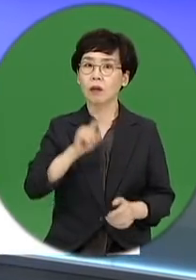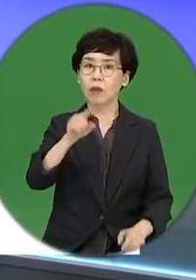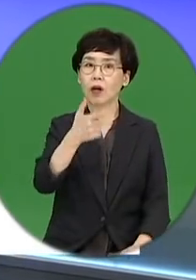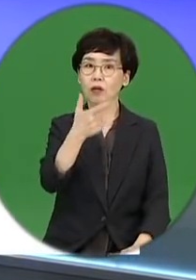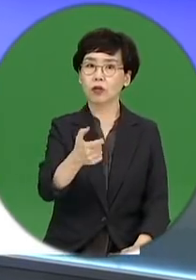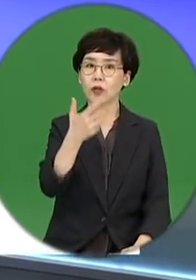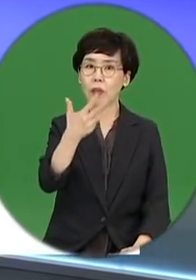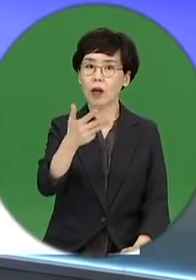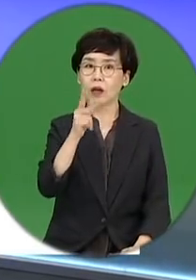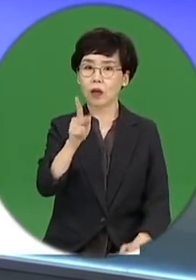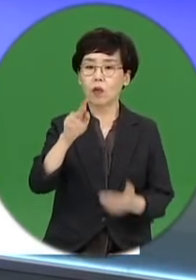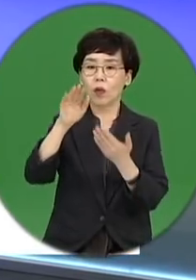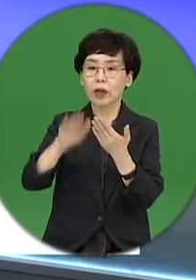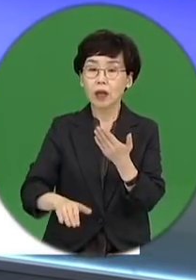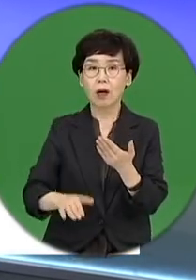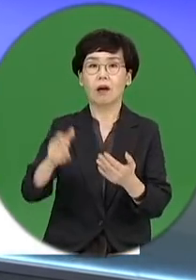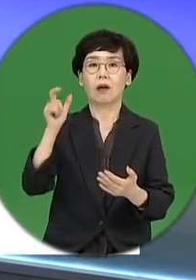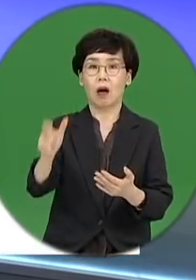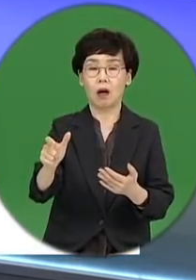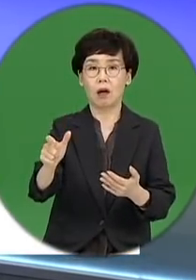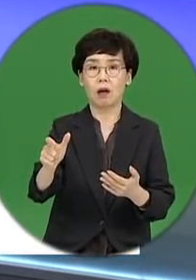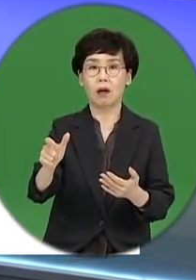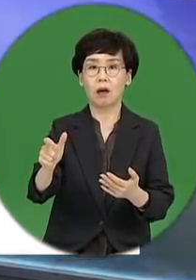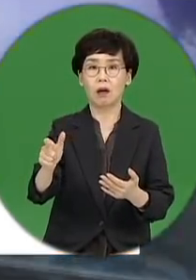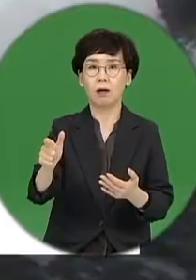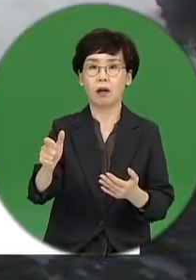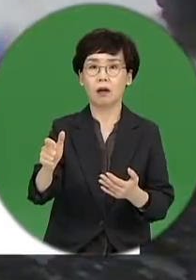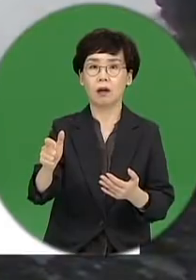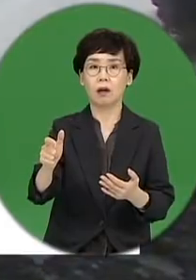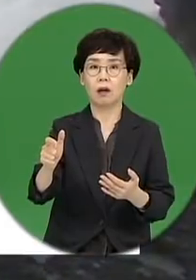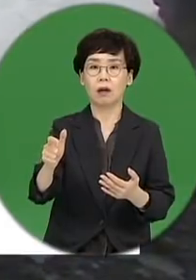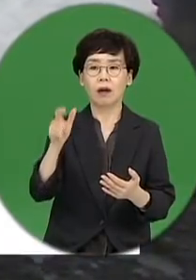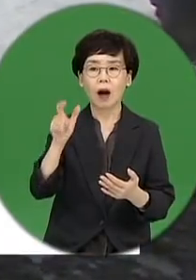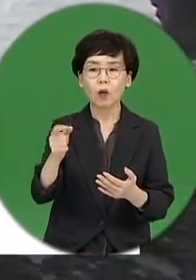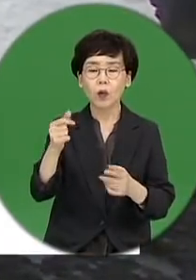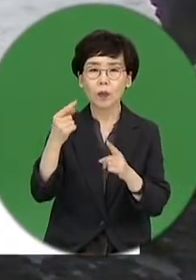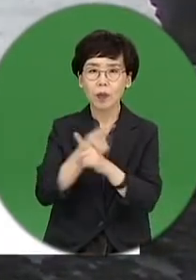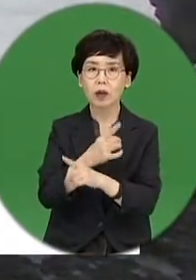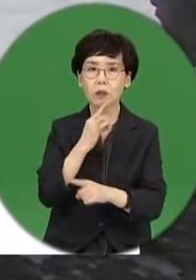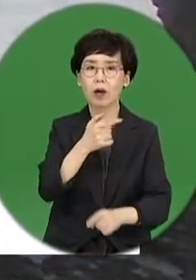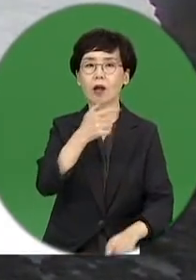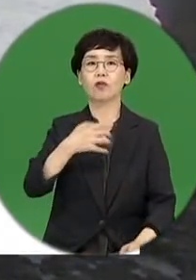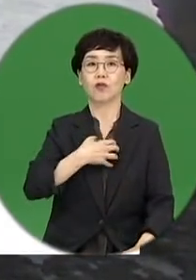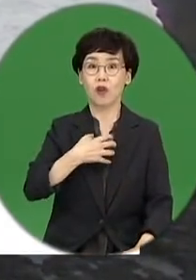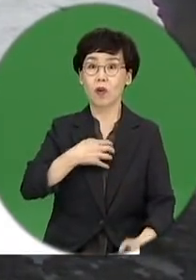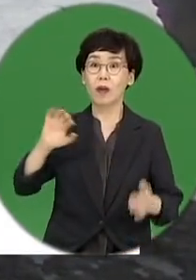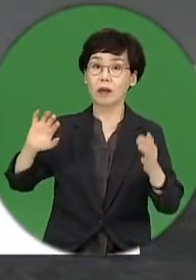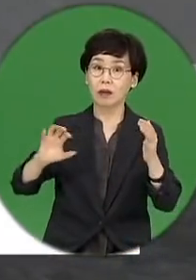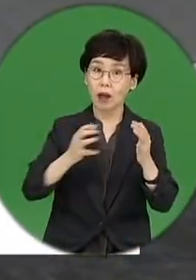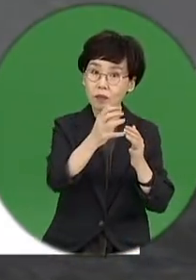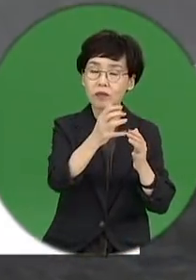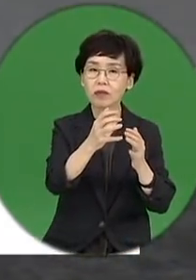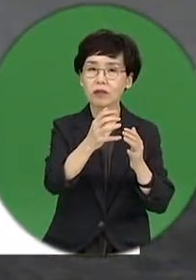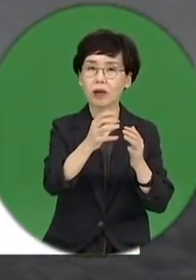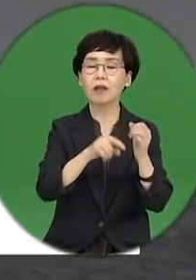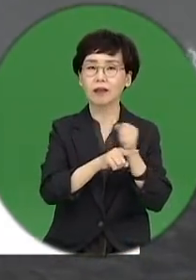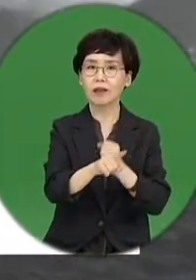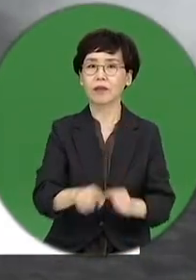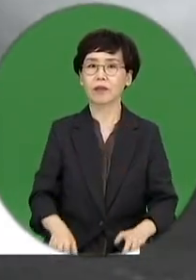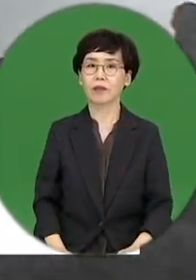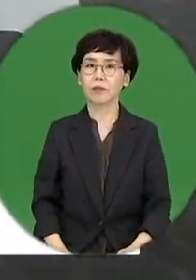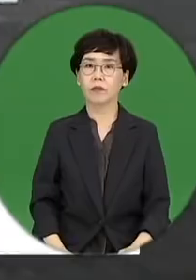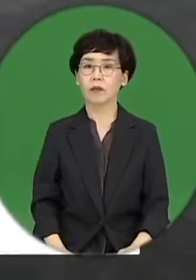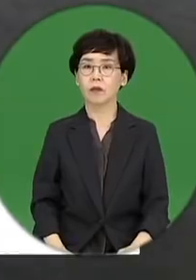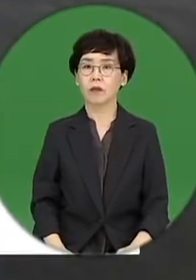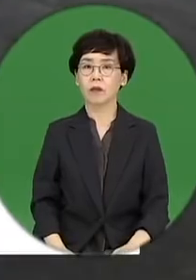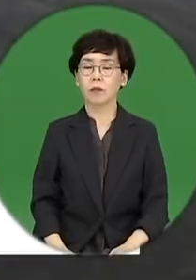158km 이하인 정도인데, 강한 태풍도 다소 약화될 뿐이지 굉장히 위험한 태풍이라는 것은 알고 있어야 되겠고요. 기존에